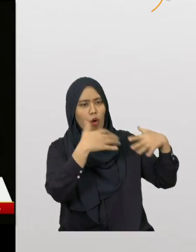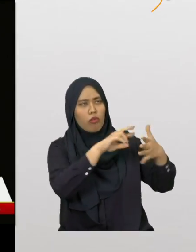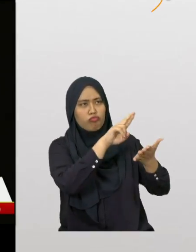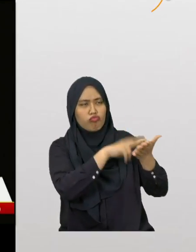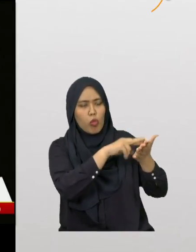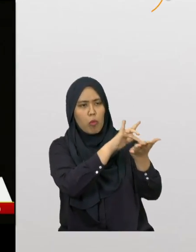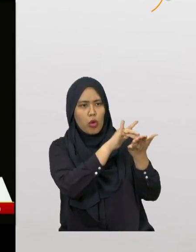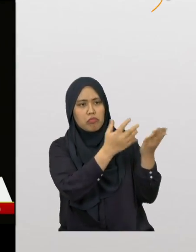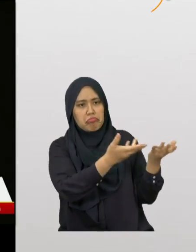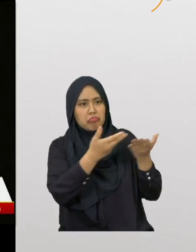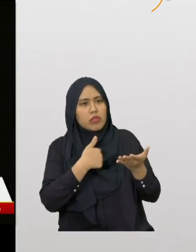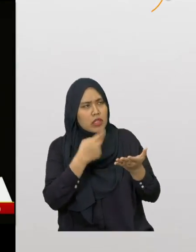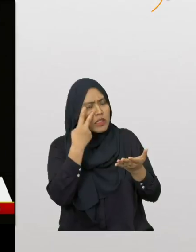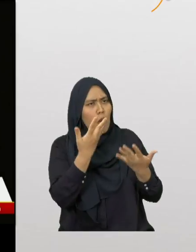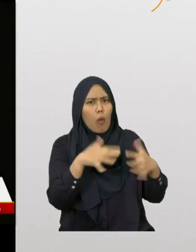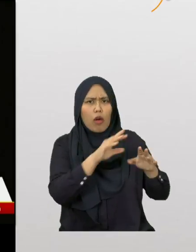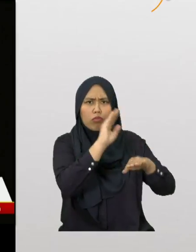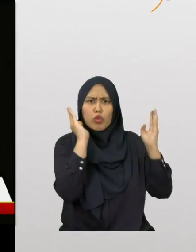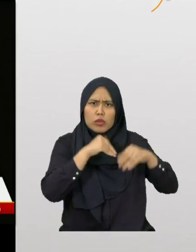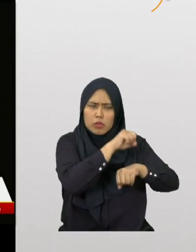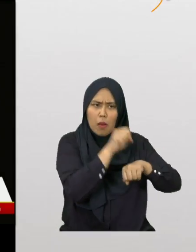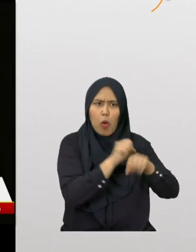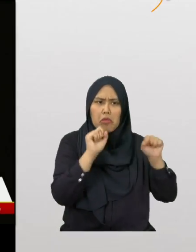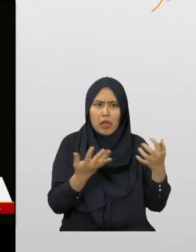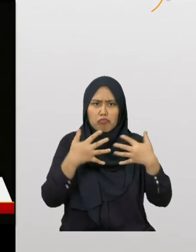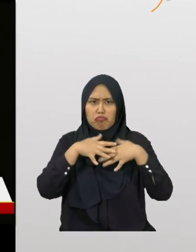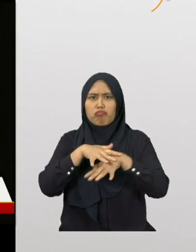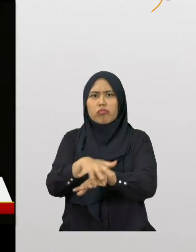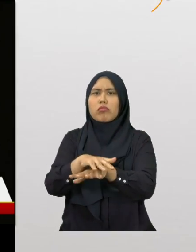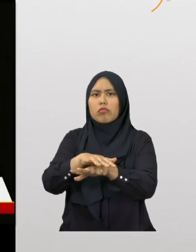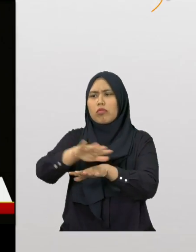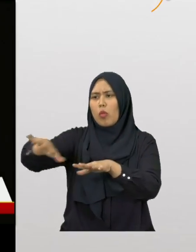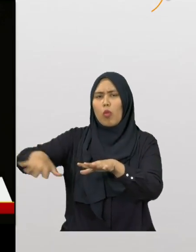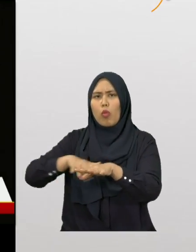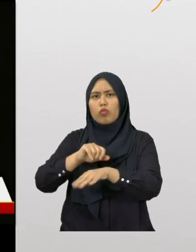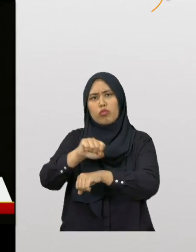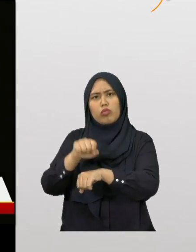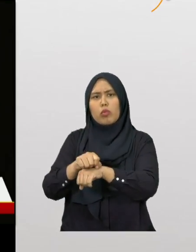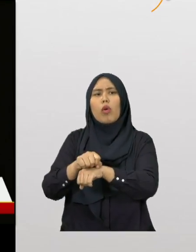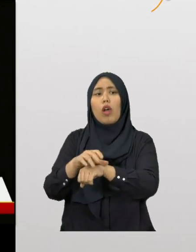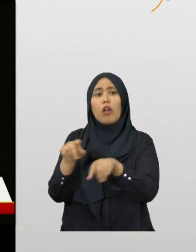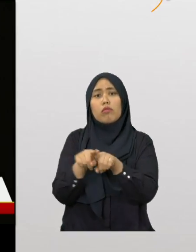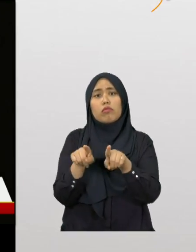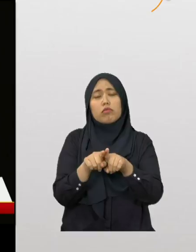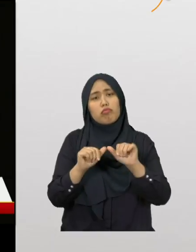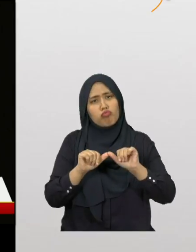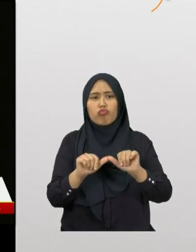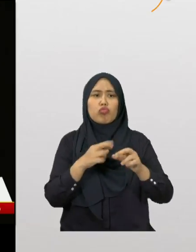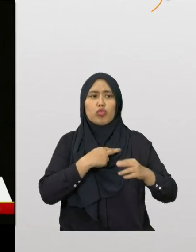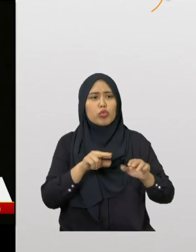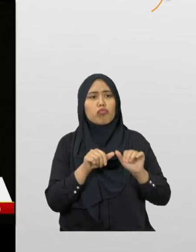dan berintegrasi dengan masyarakat lain. Dalam ceramah awam beliau, Imam Besar